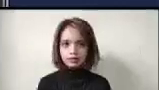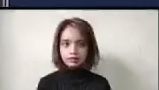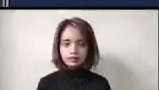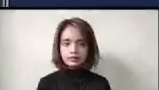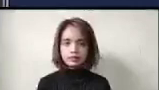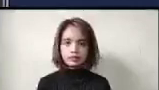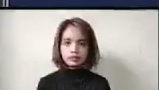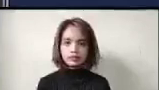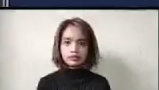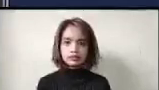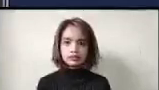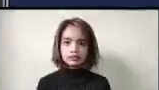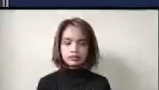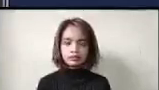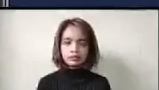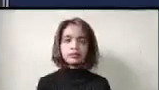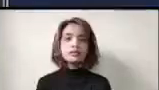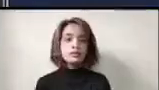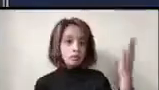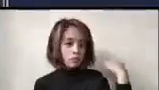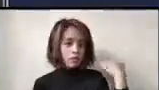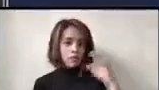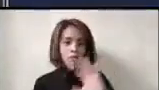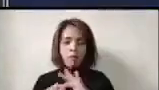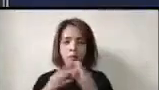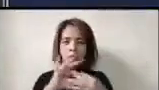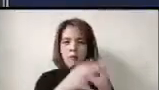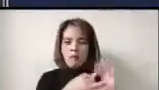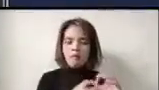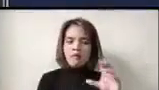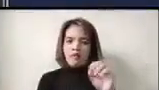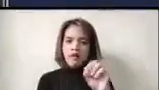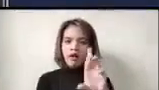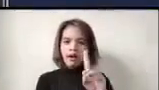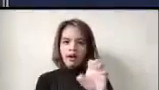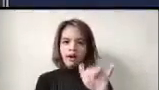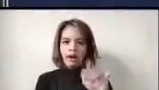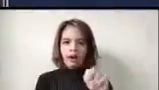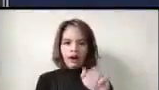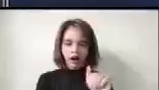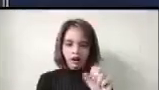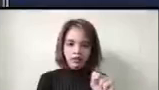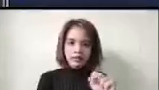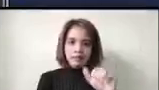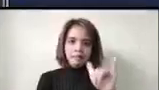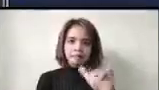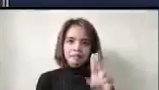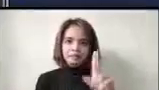And while I'm watching it, I'm convincing myself talaga na Pacquiao